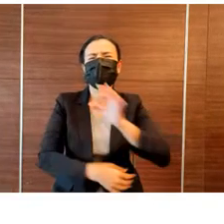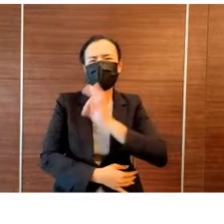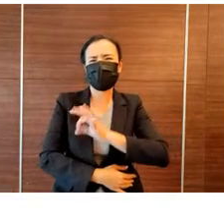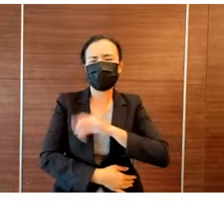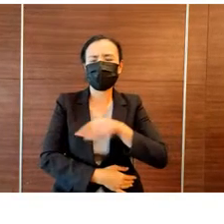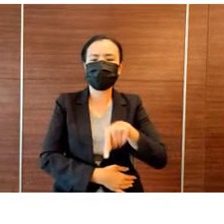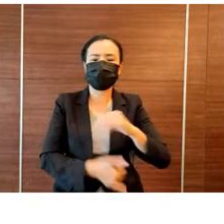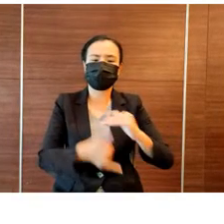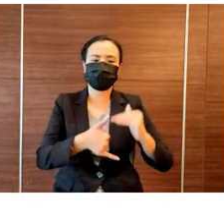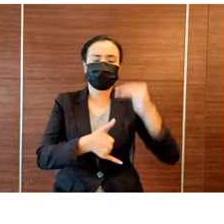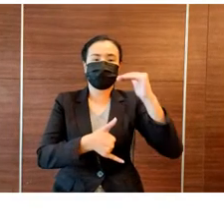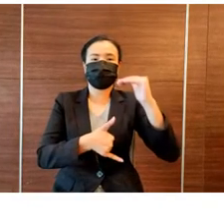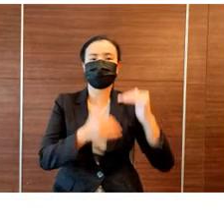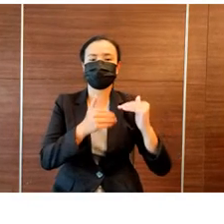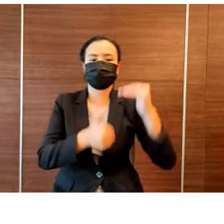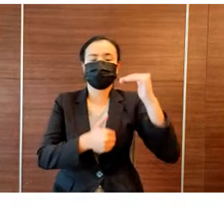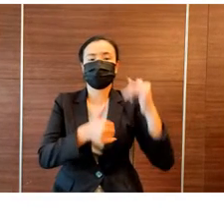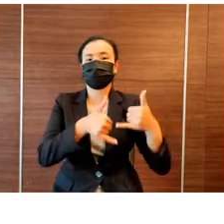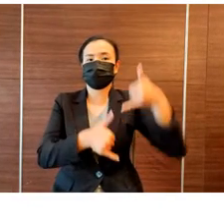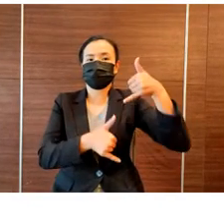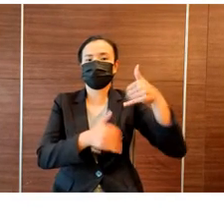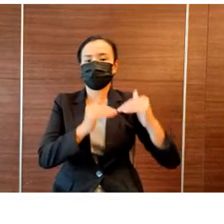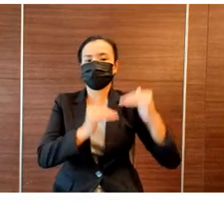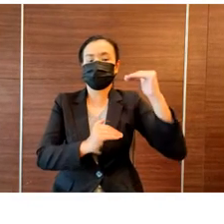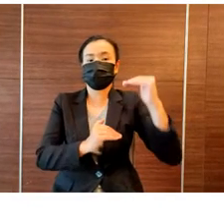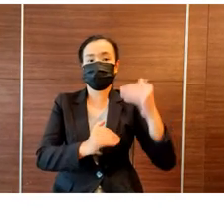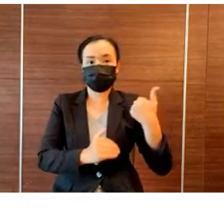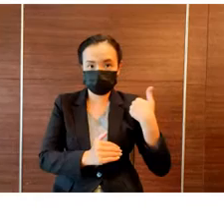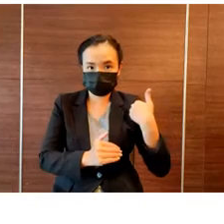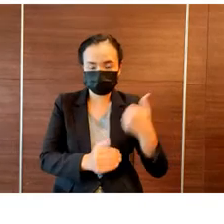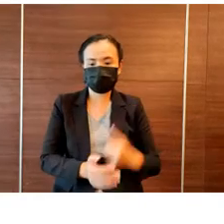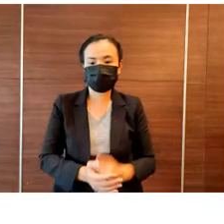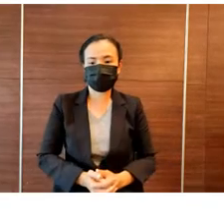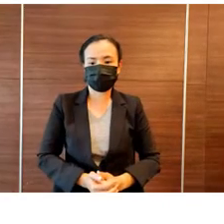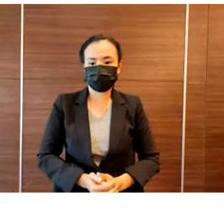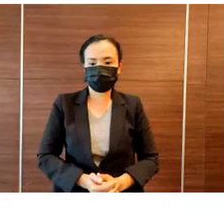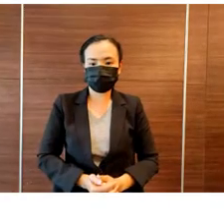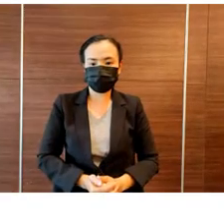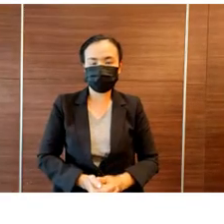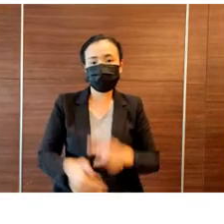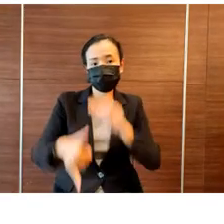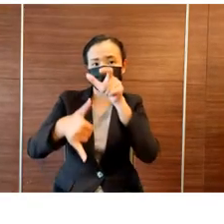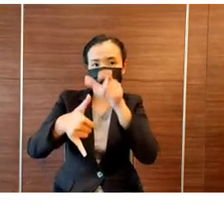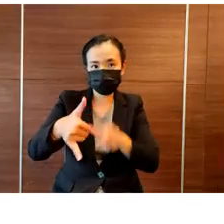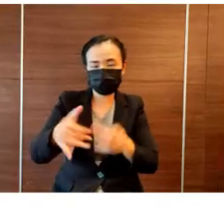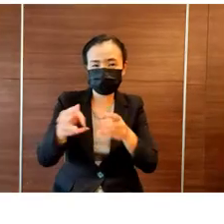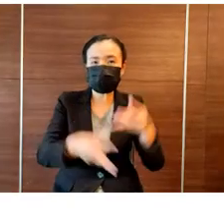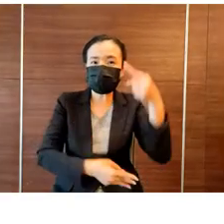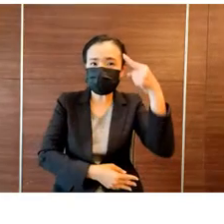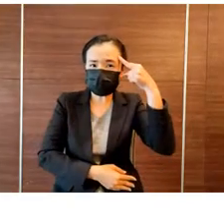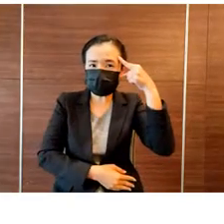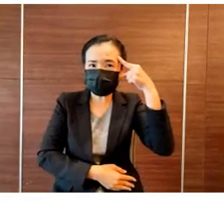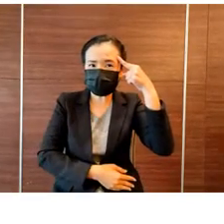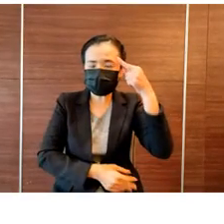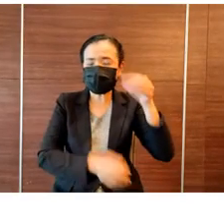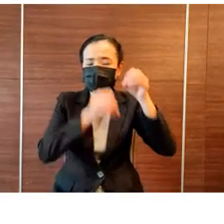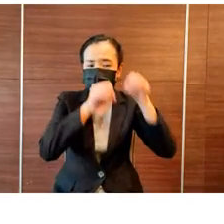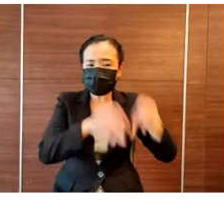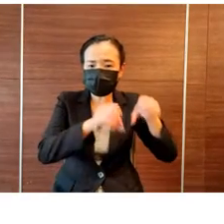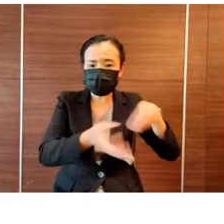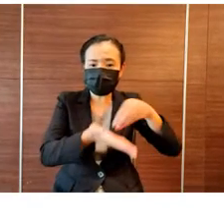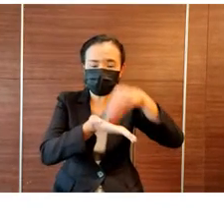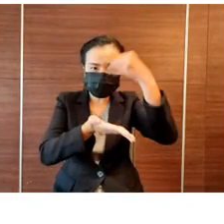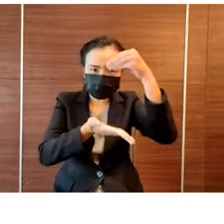ว่าเราเหนือกว่าคนอื่นทันทีเหนือกว่าคนไข้ทันทีเพราะฉะนั้นเนี่ยไอ้บุคลิกภาพหรือว่าแนวคิดแบบนี้มันถูกฝังเข้ามาตั้งแต่เขา